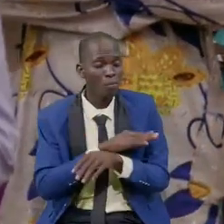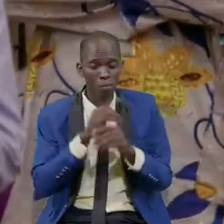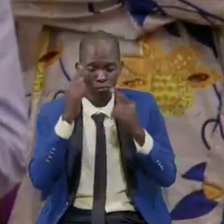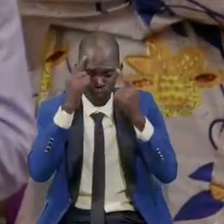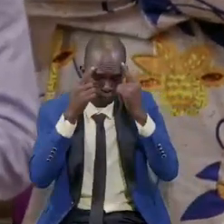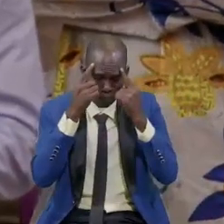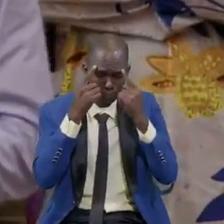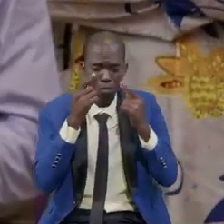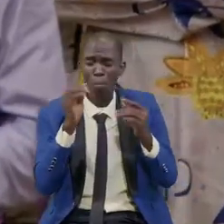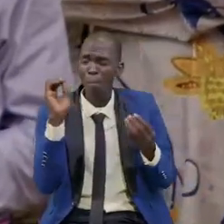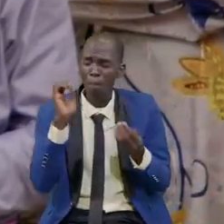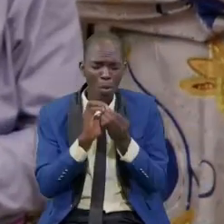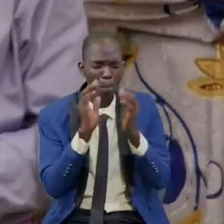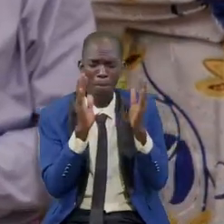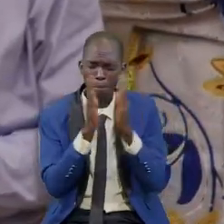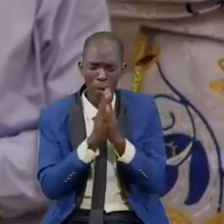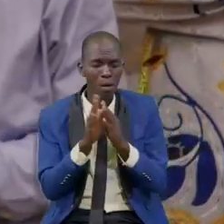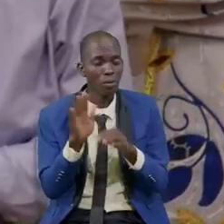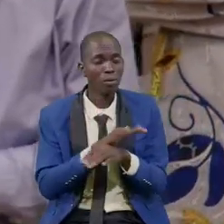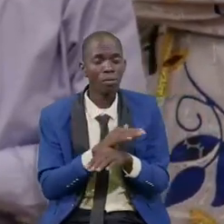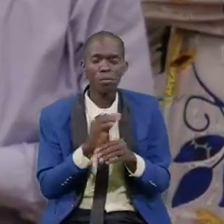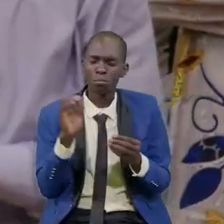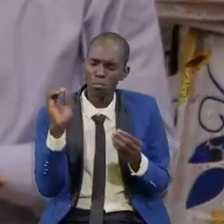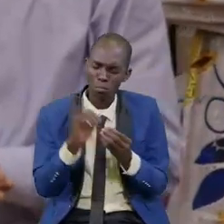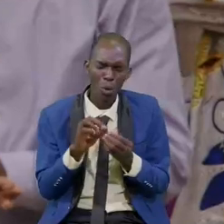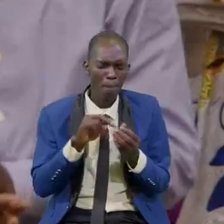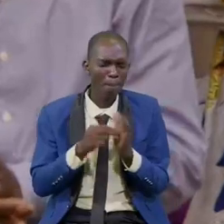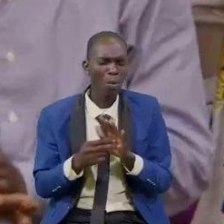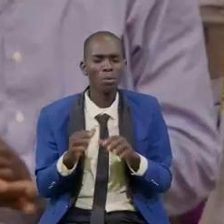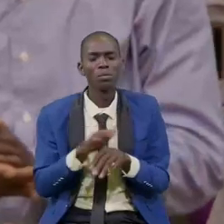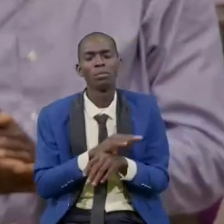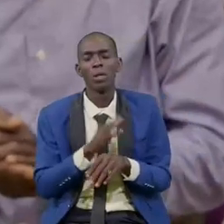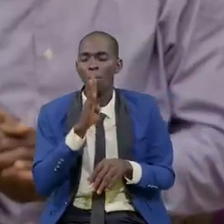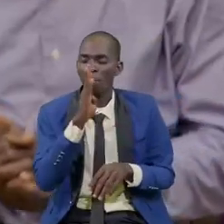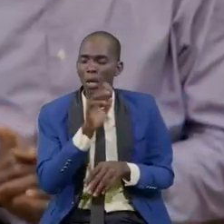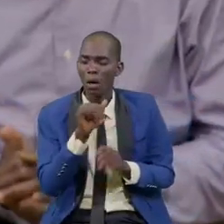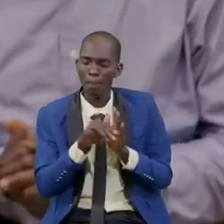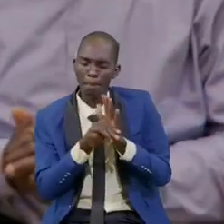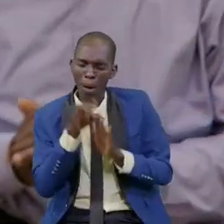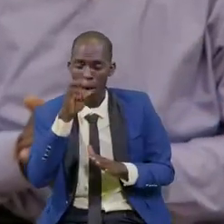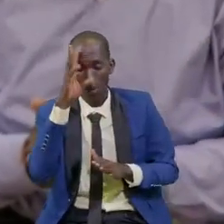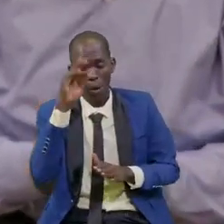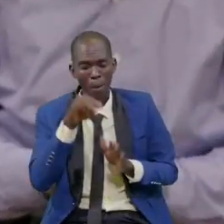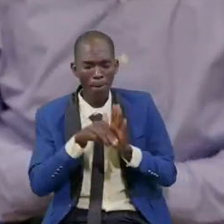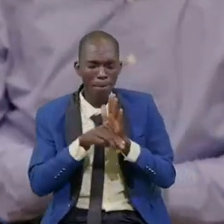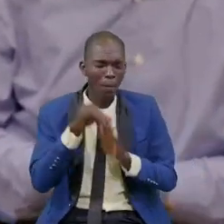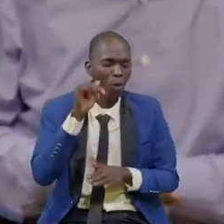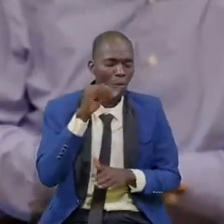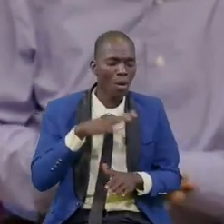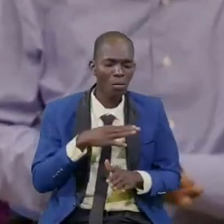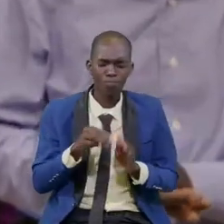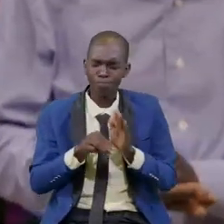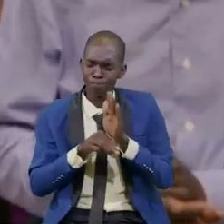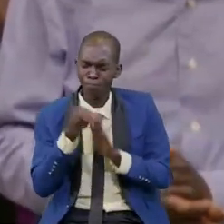plus vous êtes calme que le passé, que vous laissez dans le passé, plus vous devenez une personne